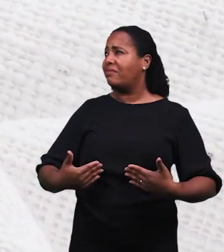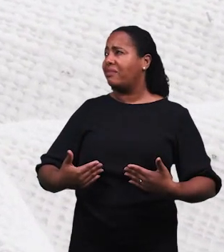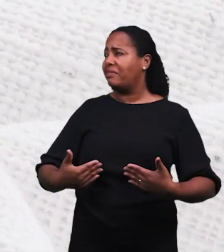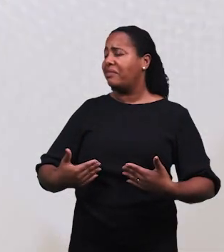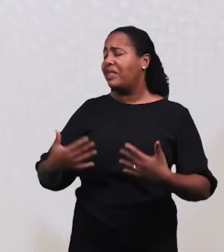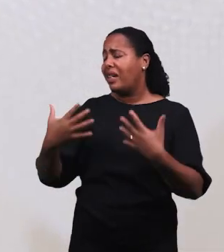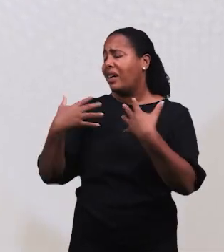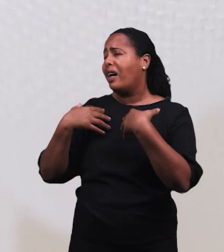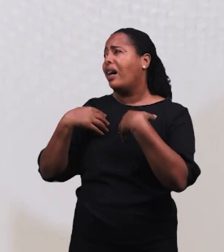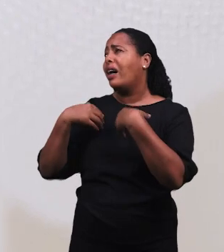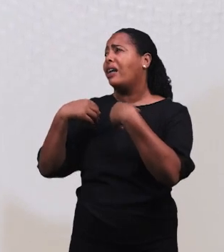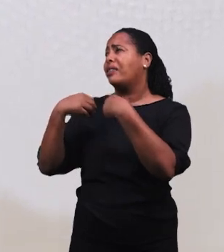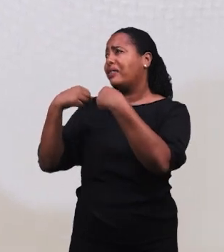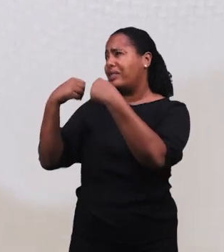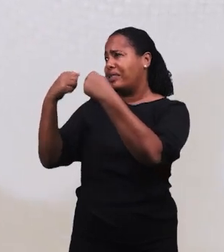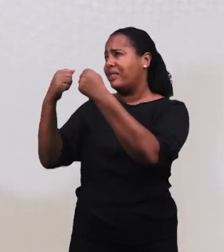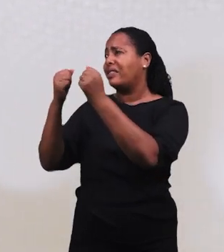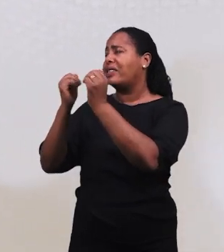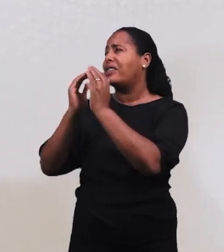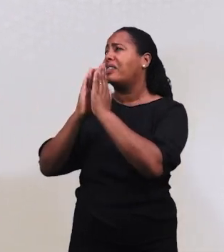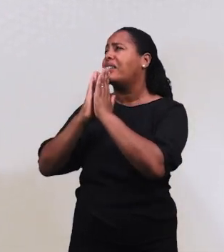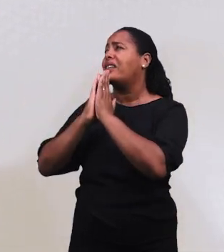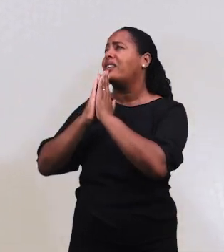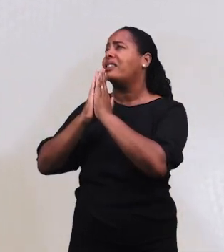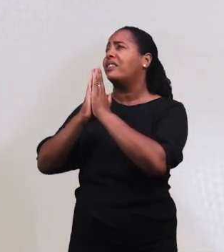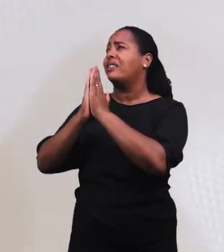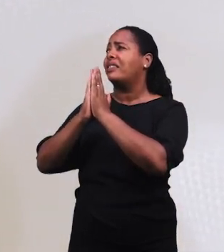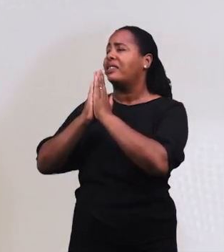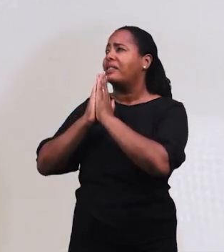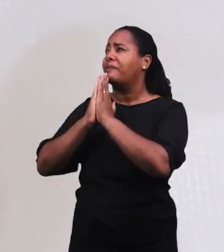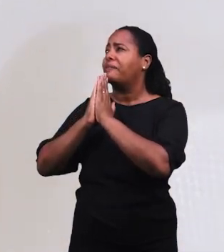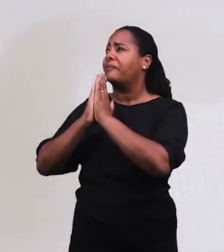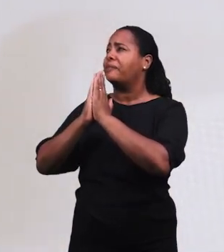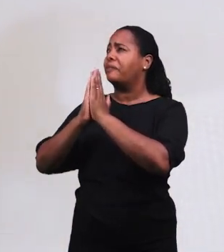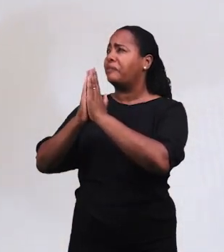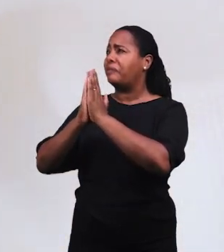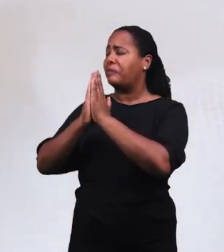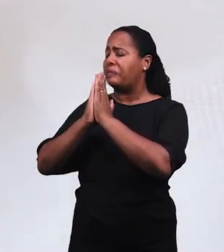Я знаю, Ты примешь меня таким, какой я есть.